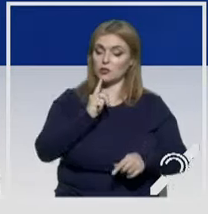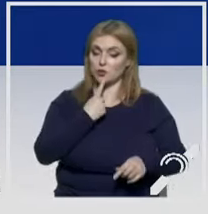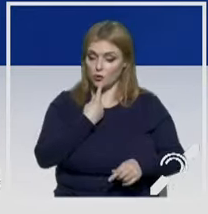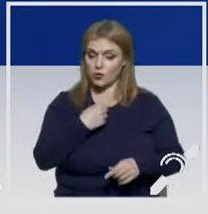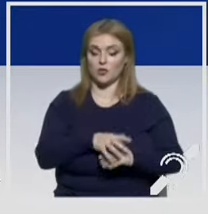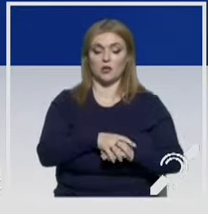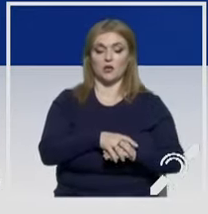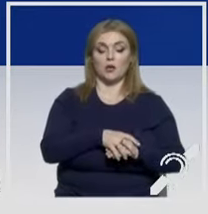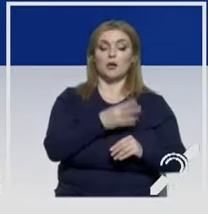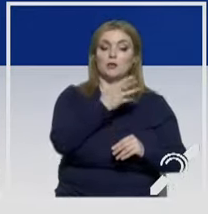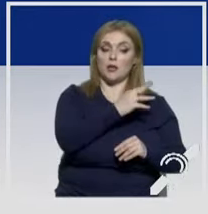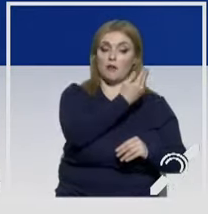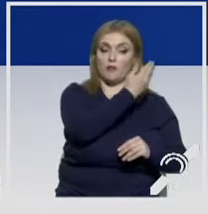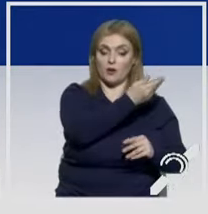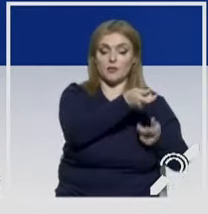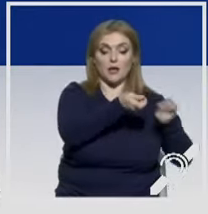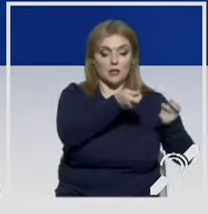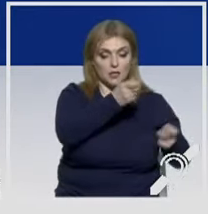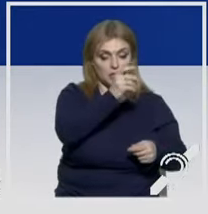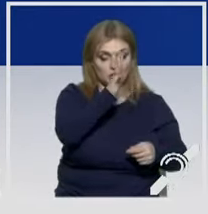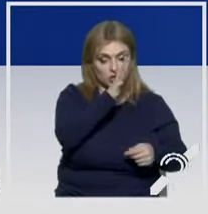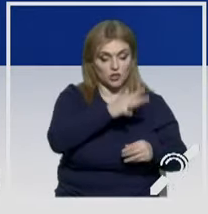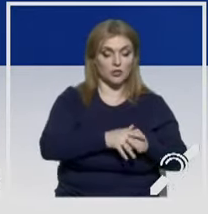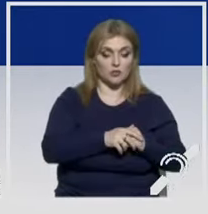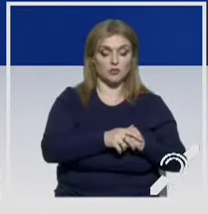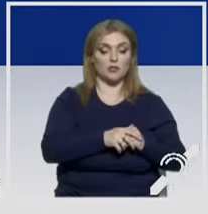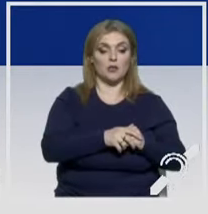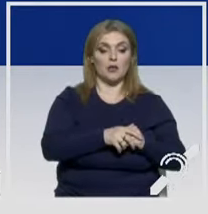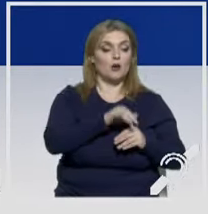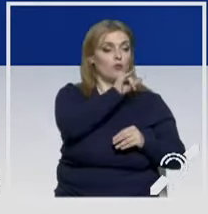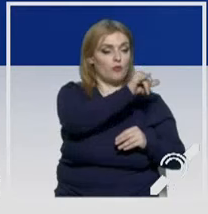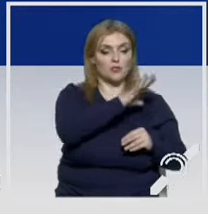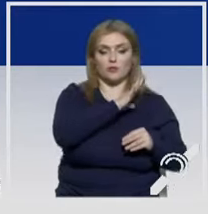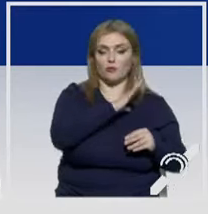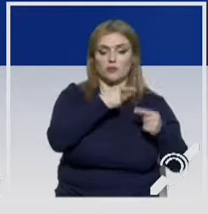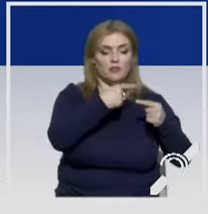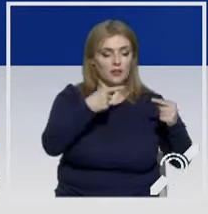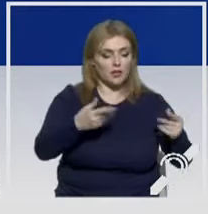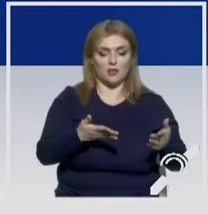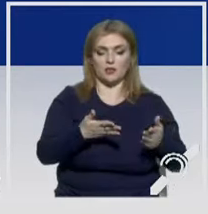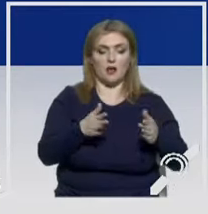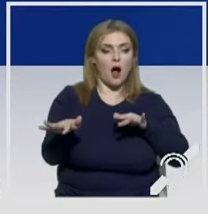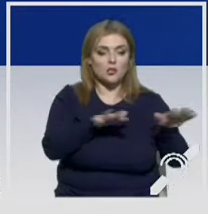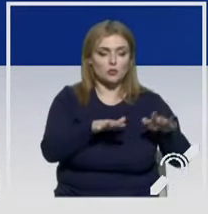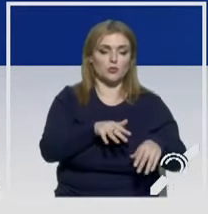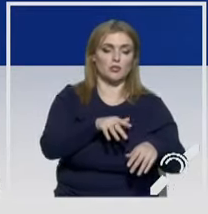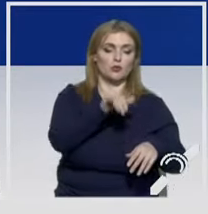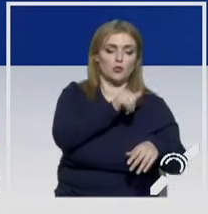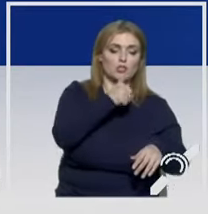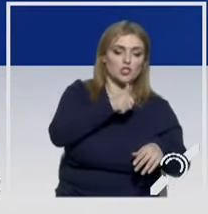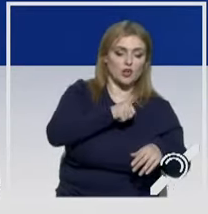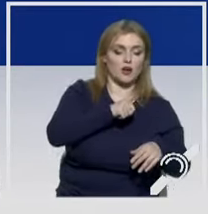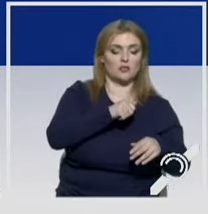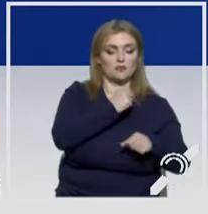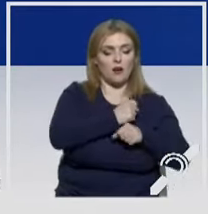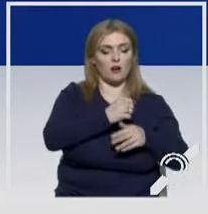pentru administrația de la Chișinău, confruntată cu un val nemai întâlnit de acțiuni de destabilizare și